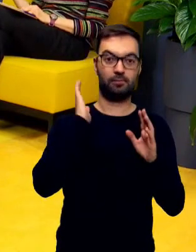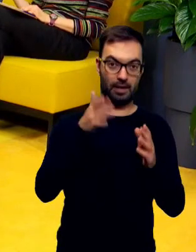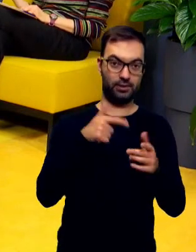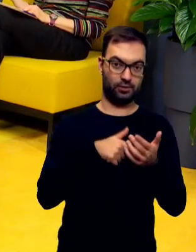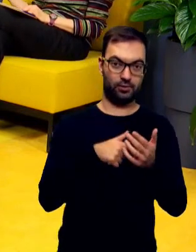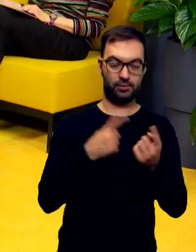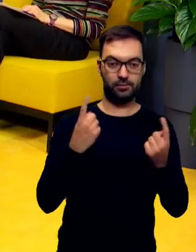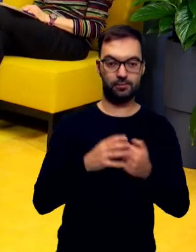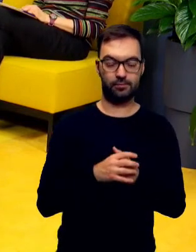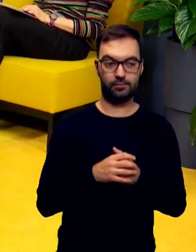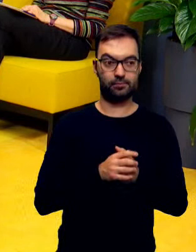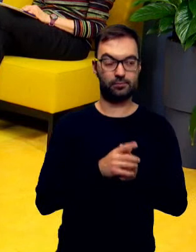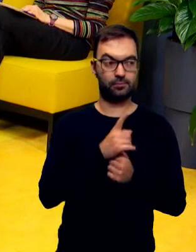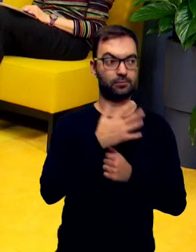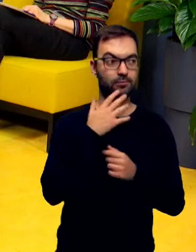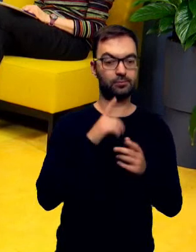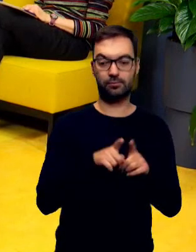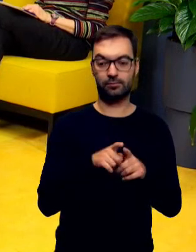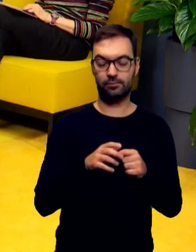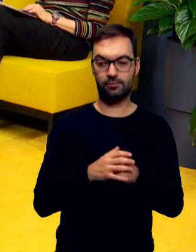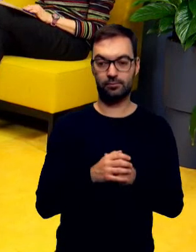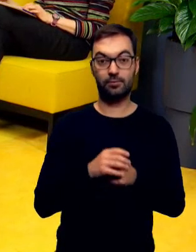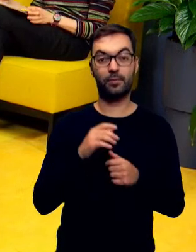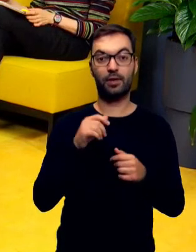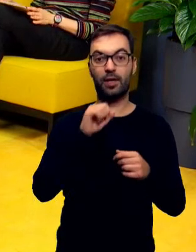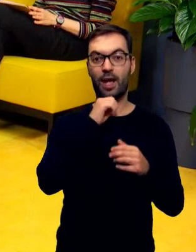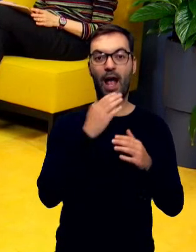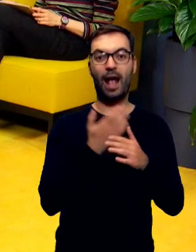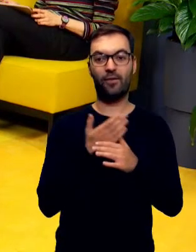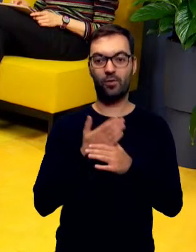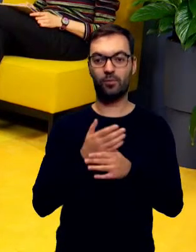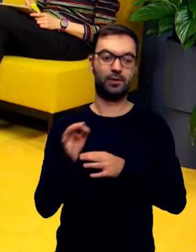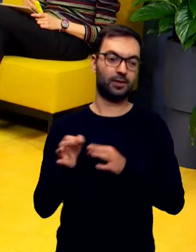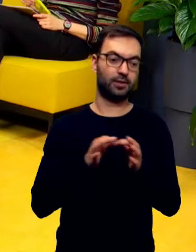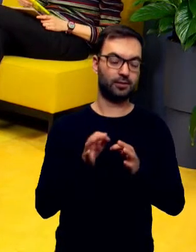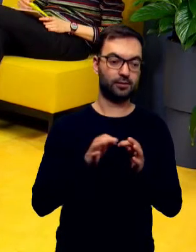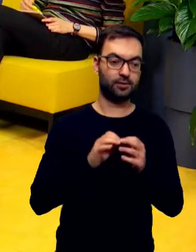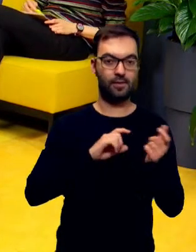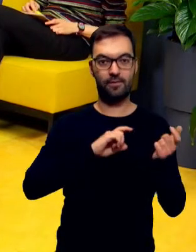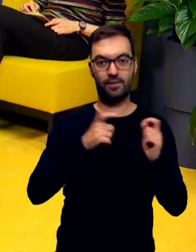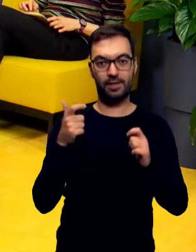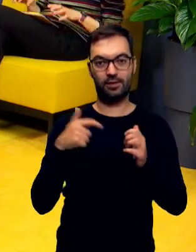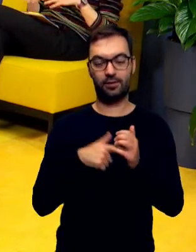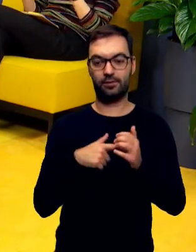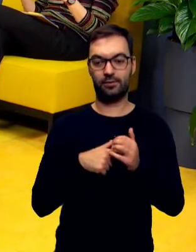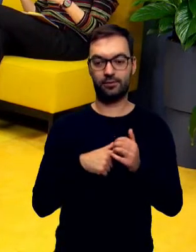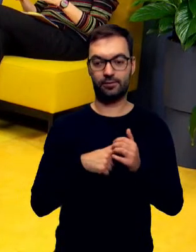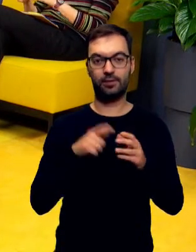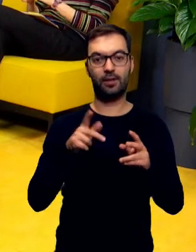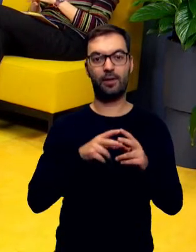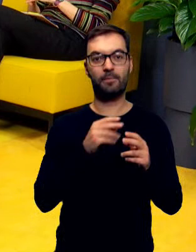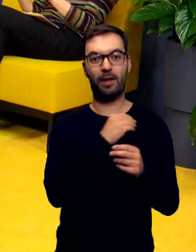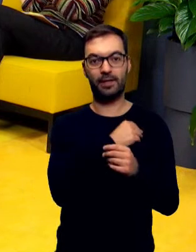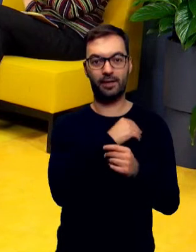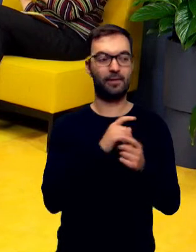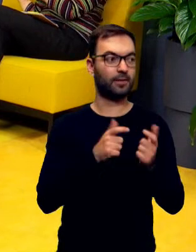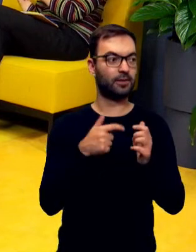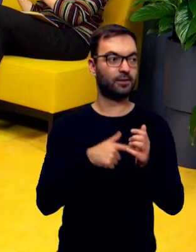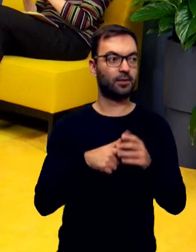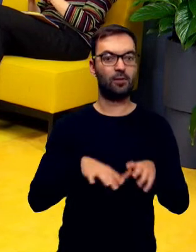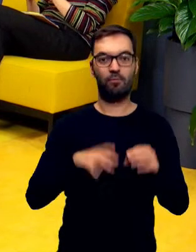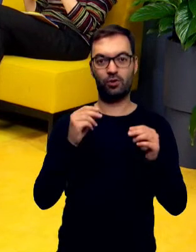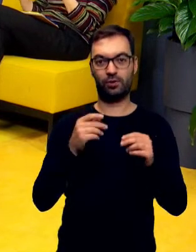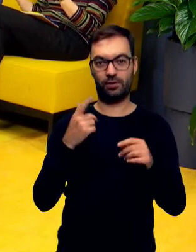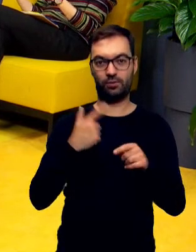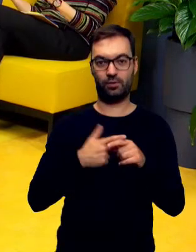nadchodzi. A też pani się powołuje na archiwalne i na historyczne wydarzenie, które na archiwalne materiały i na historyczne wydarzenie z